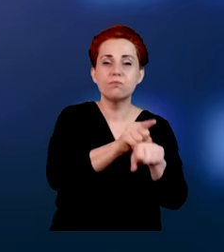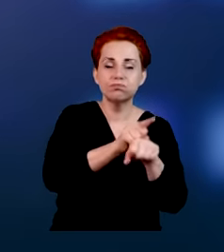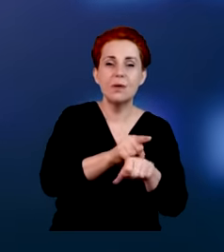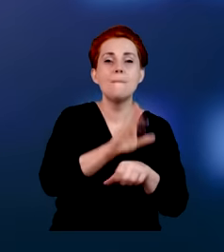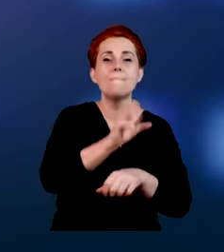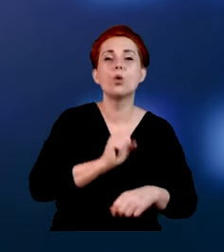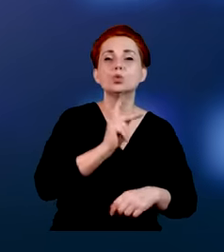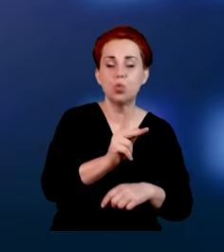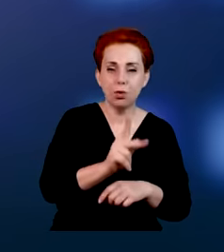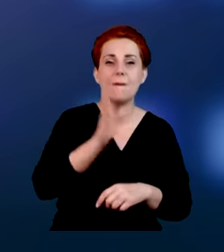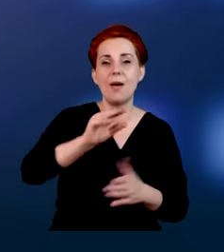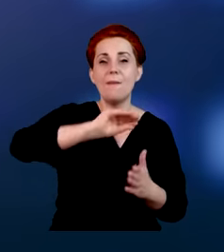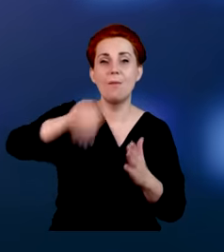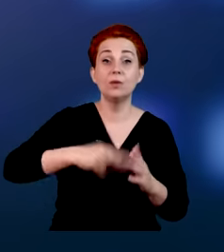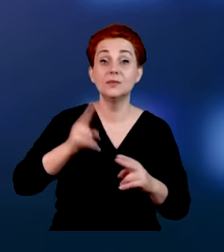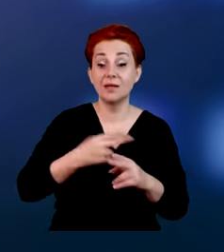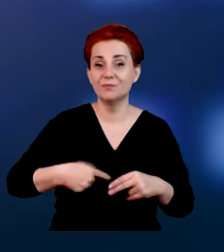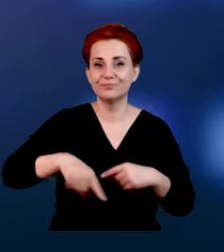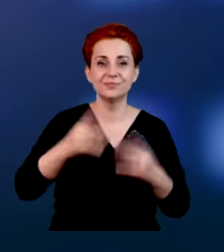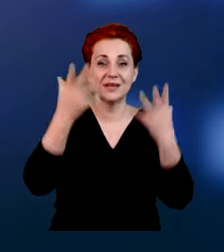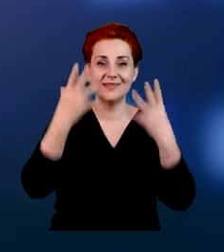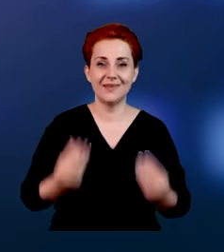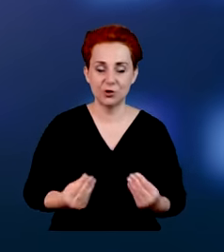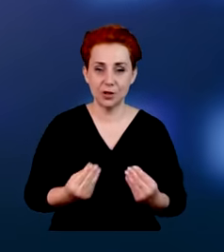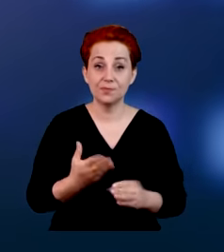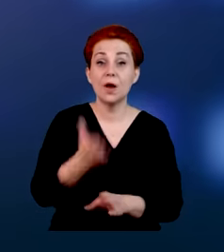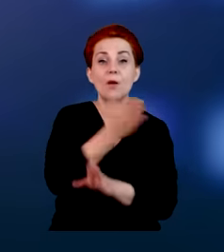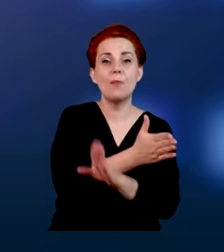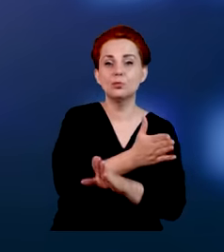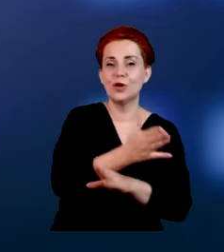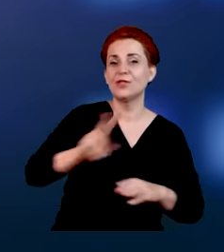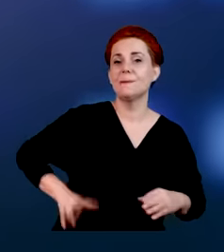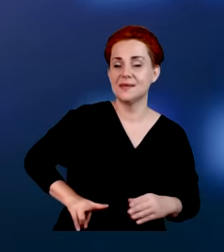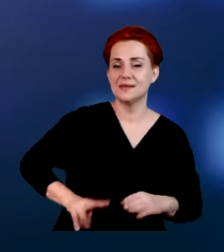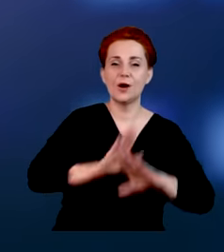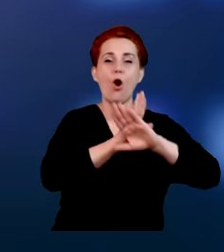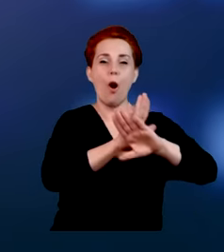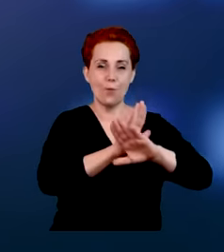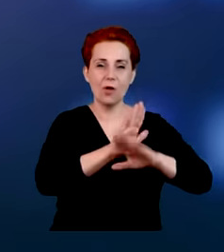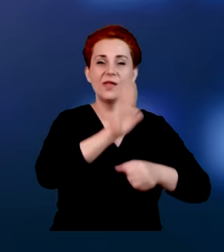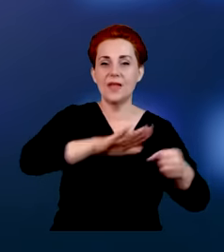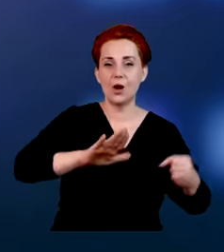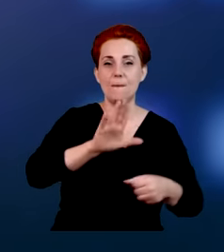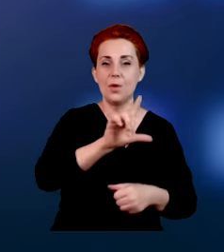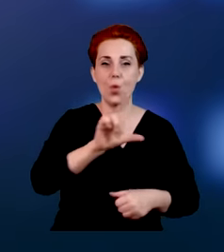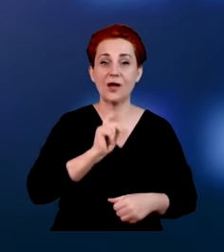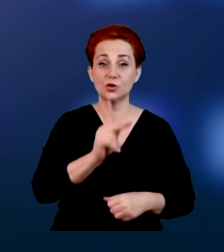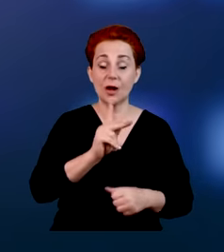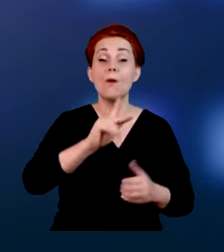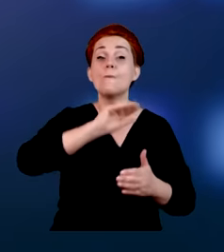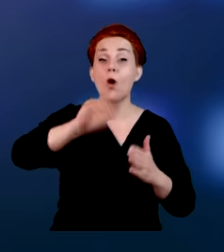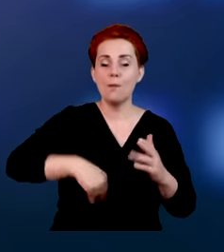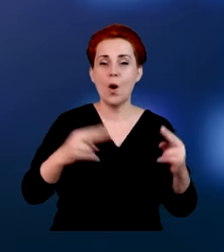zostać podpisana na jesieni przypomnijmy poprzedni Minister Obrony Narodowej Mariusz Błaszczak podpisał umowę ramową na